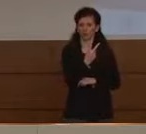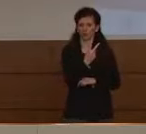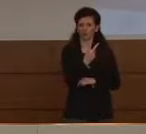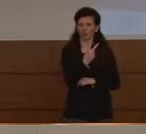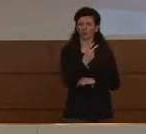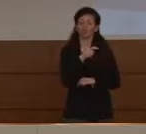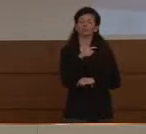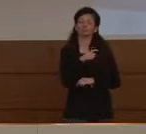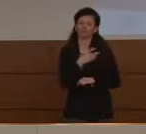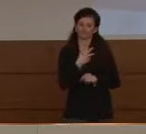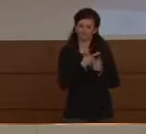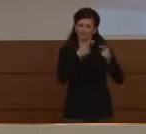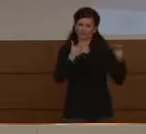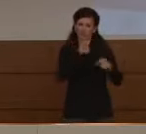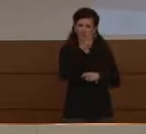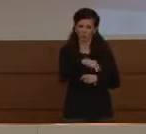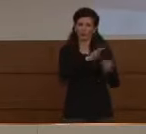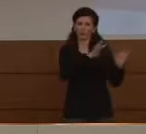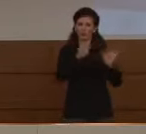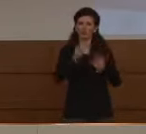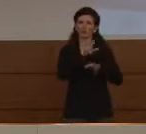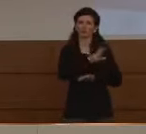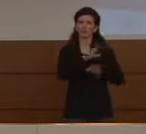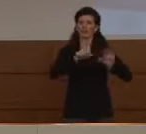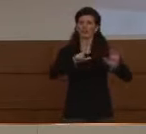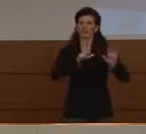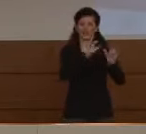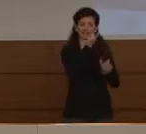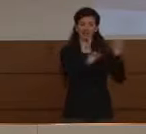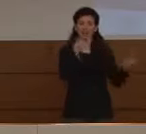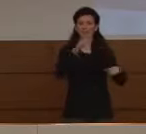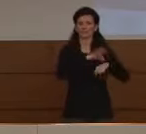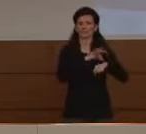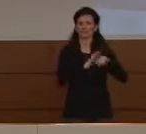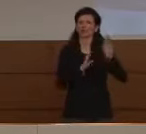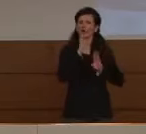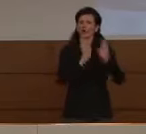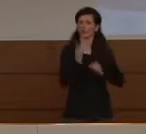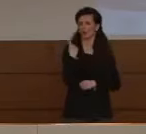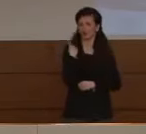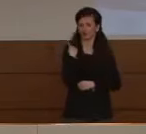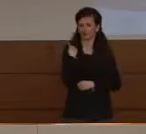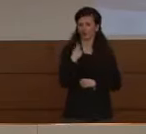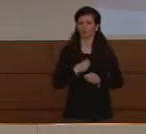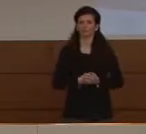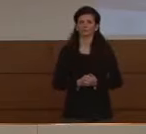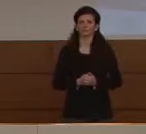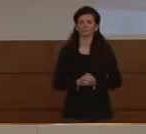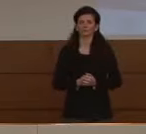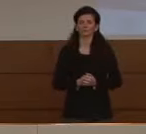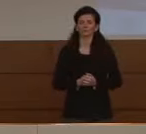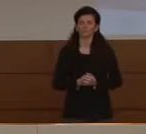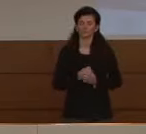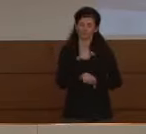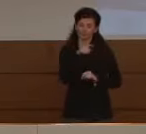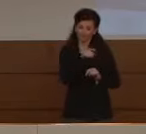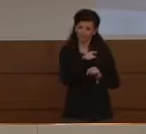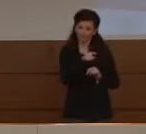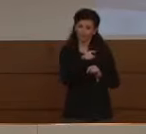incremento di 2.937 pazienti rispetto a ieri di questi